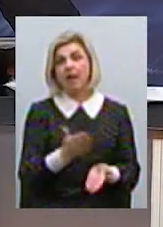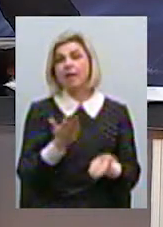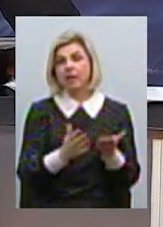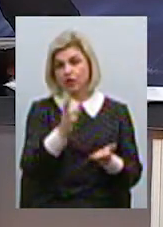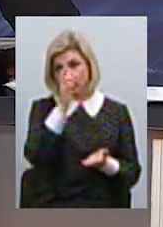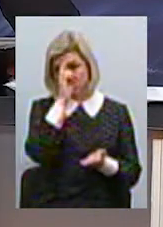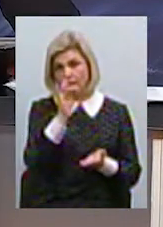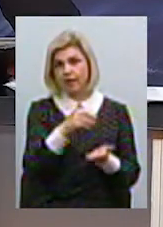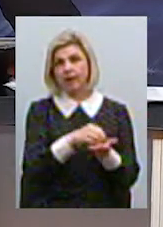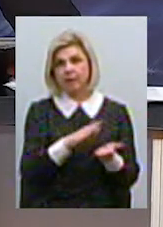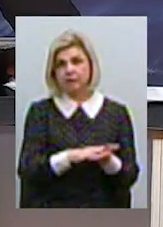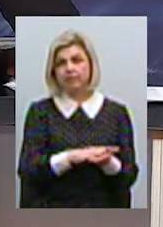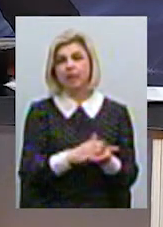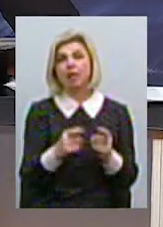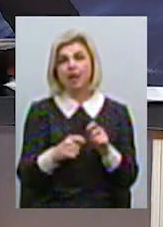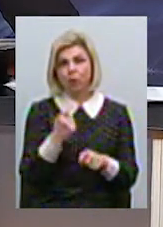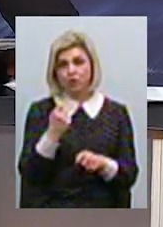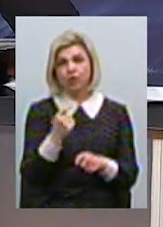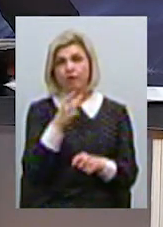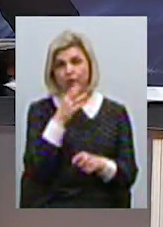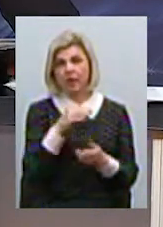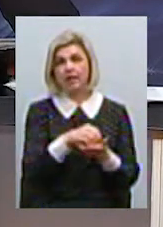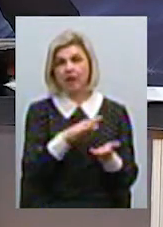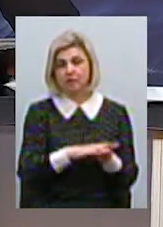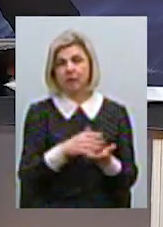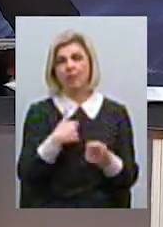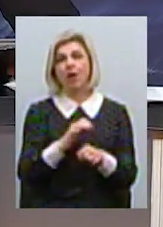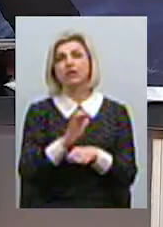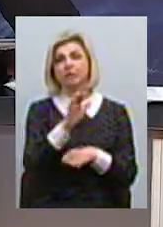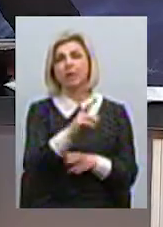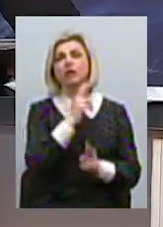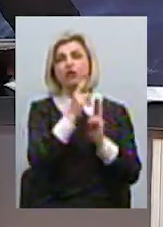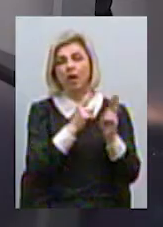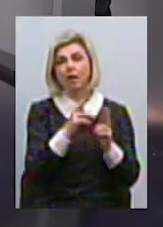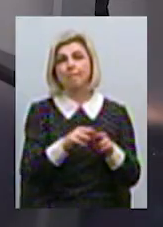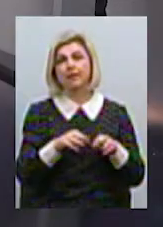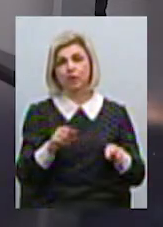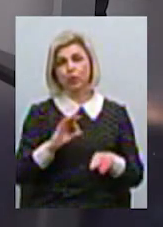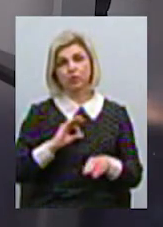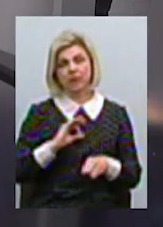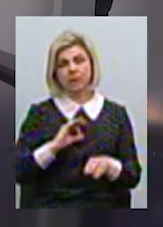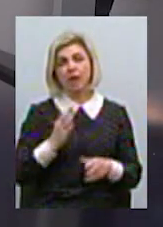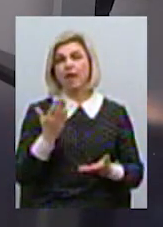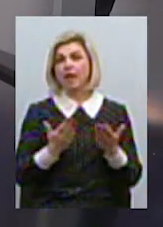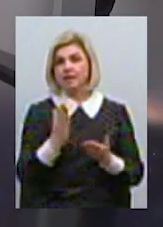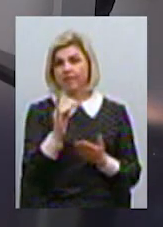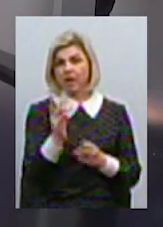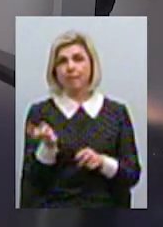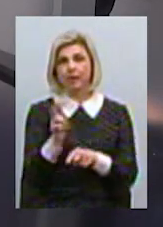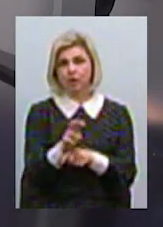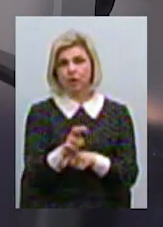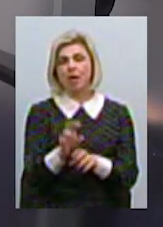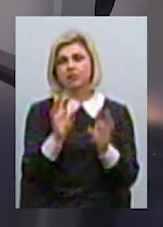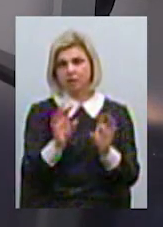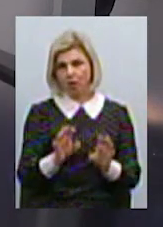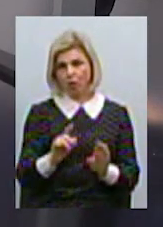зареєстрував, допустив якесь порушення при реєстрації, ми надсилаємо скаргу до Міністерства юстиції. Да? Якщо ви прийшли з закону своєю вимогою,